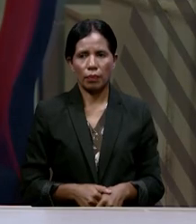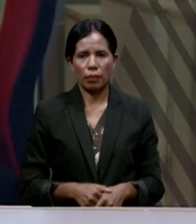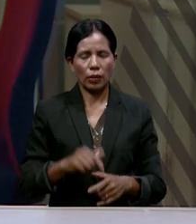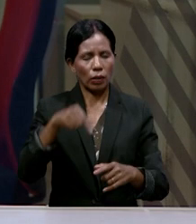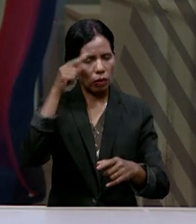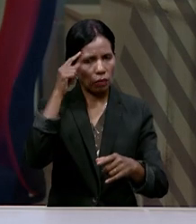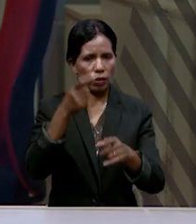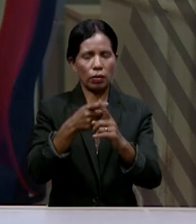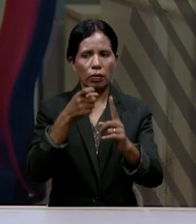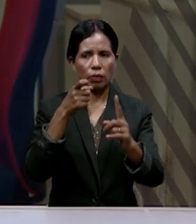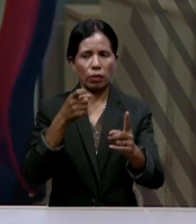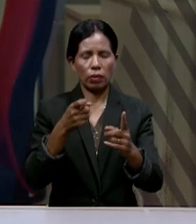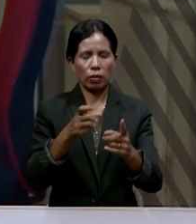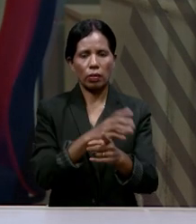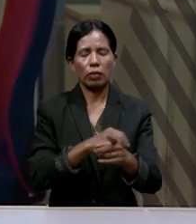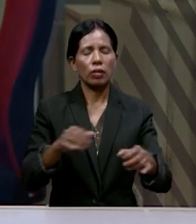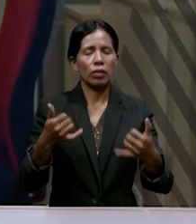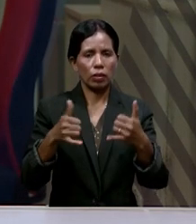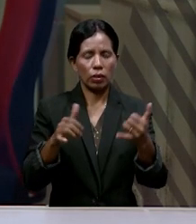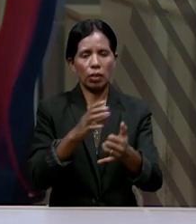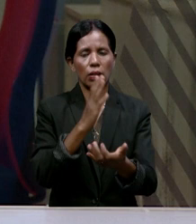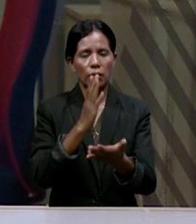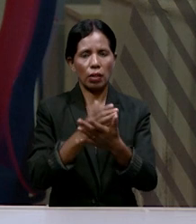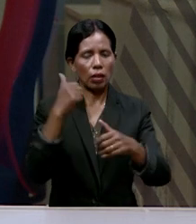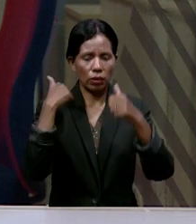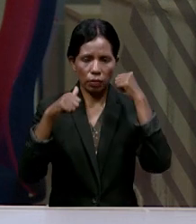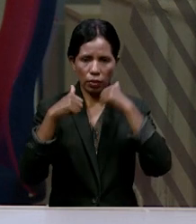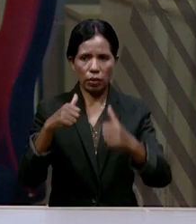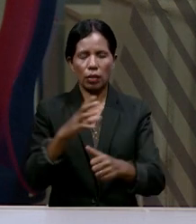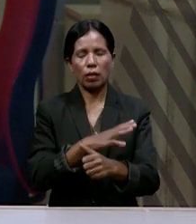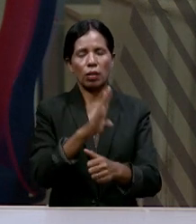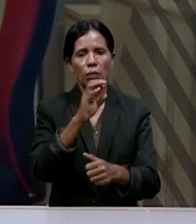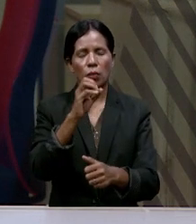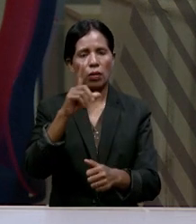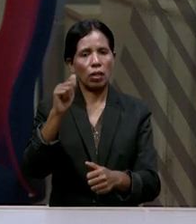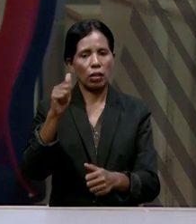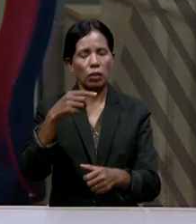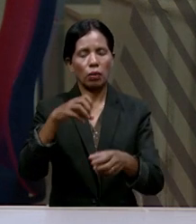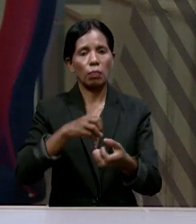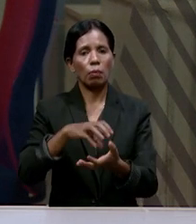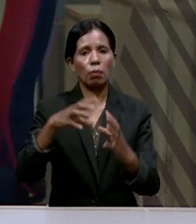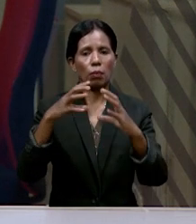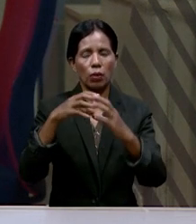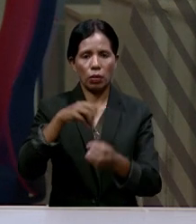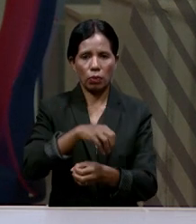Governo Lihusi Inspeksan Jogu harus suspende atividade Jogu Bola Guling.